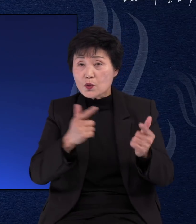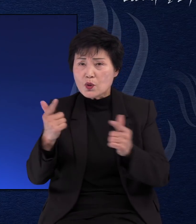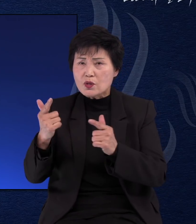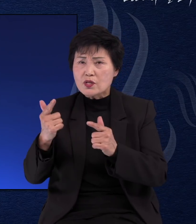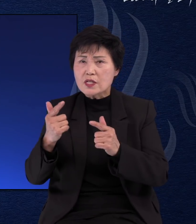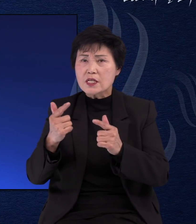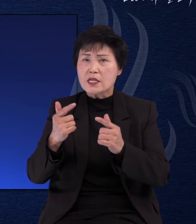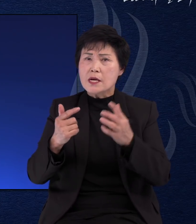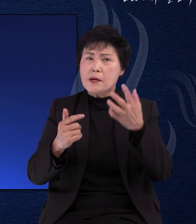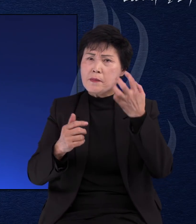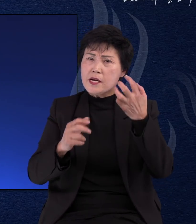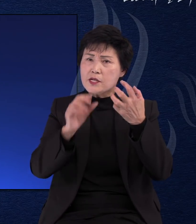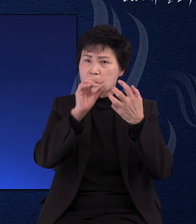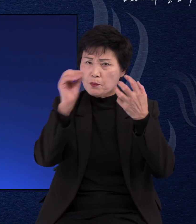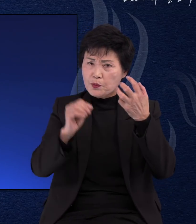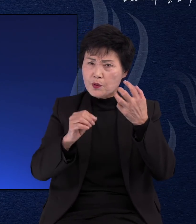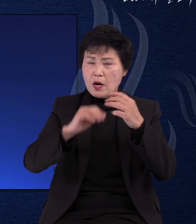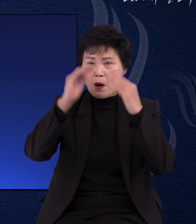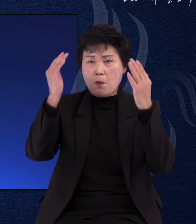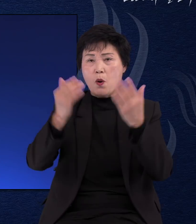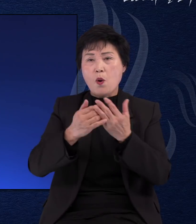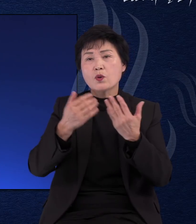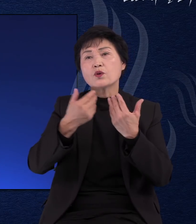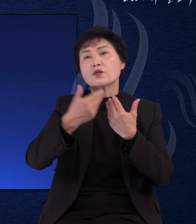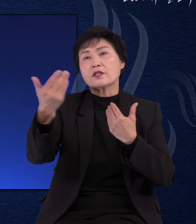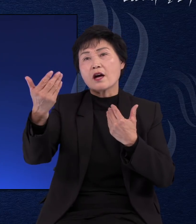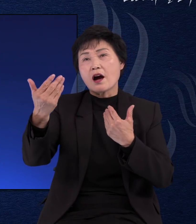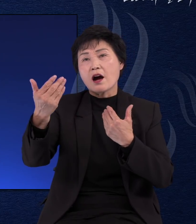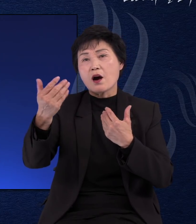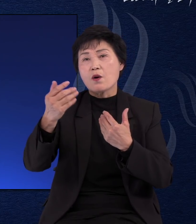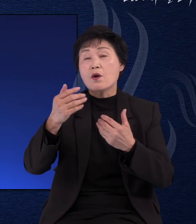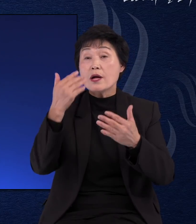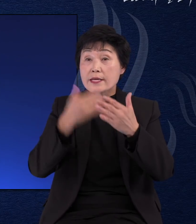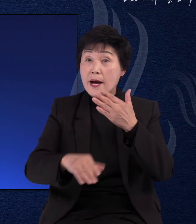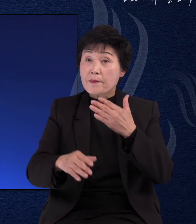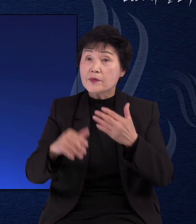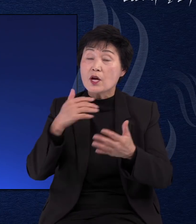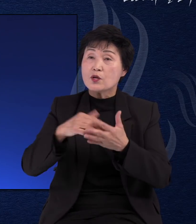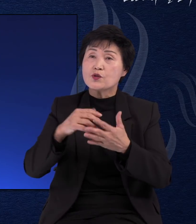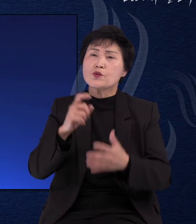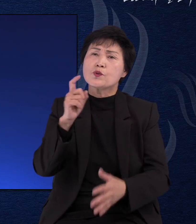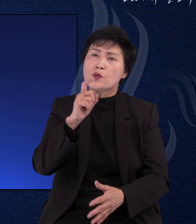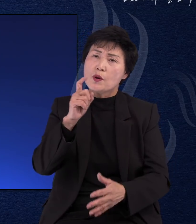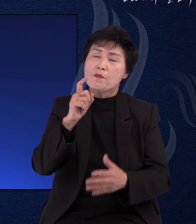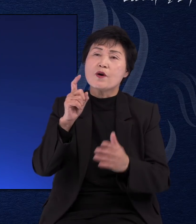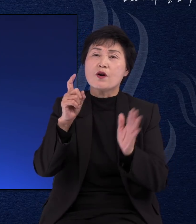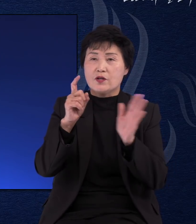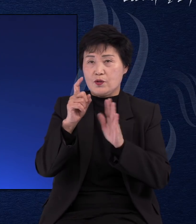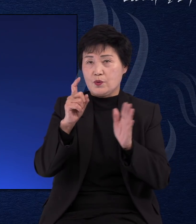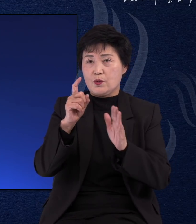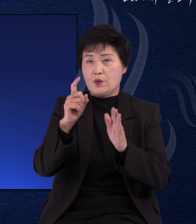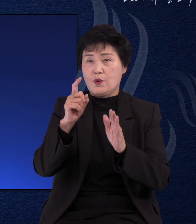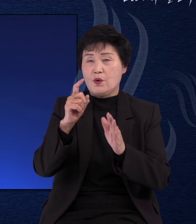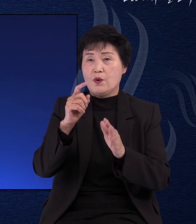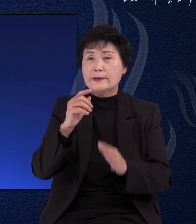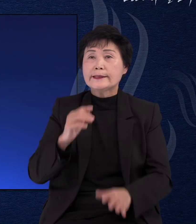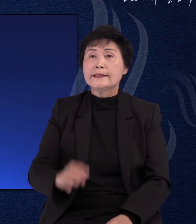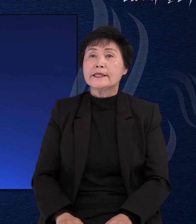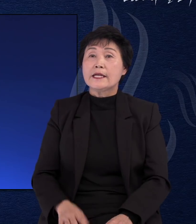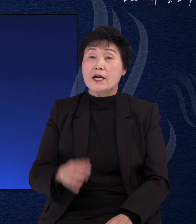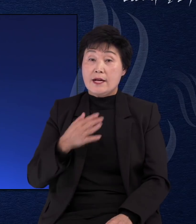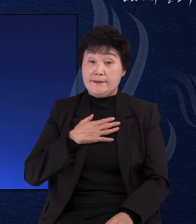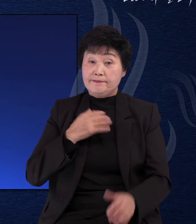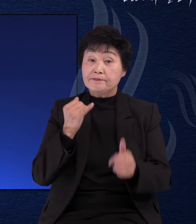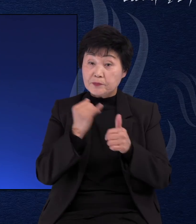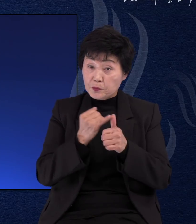됩니다. 그리고는 한 10몇 명 남아있는 상태에 저희 부부가 가만 보니 담임 목사님께서